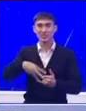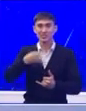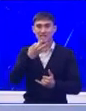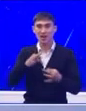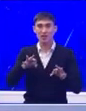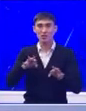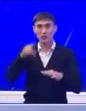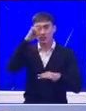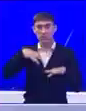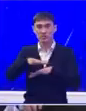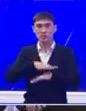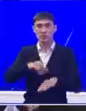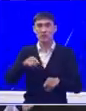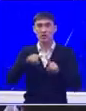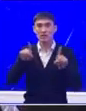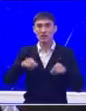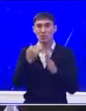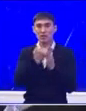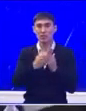рамках программы «Рухани Жангыру».